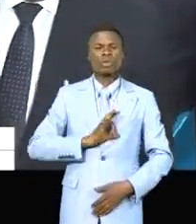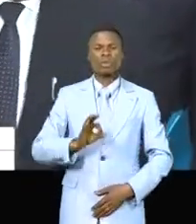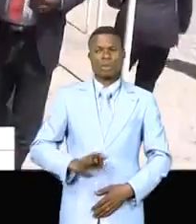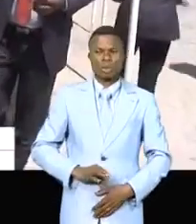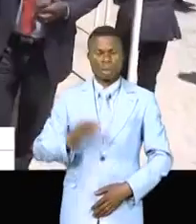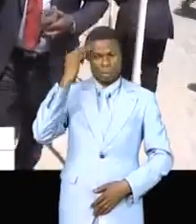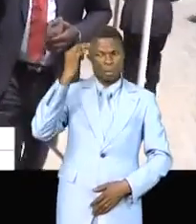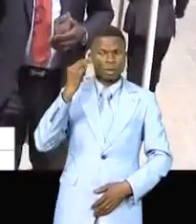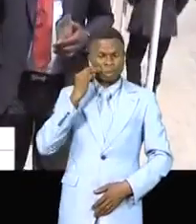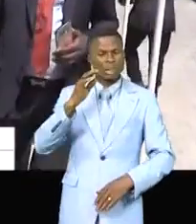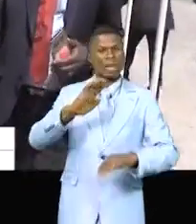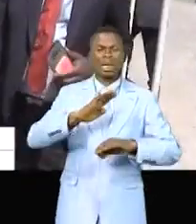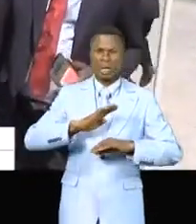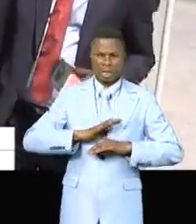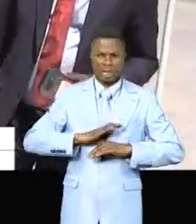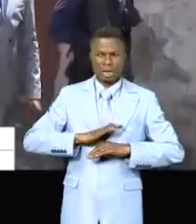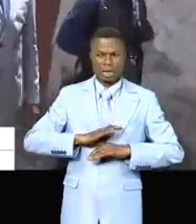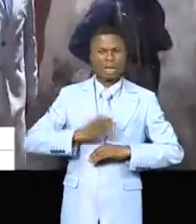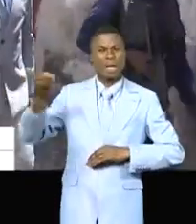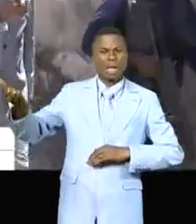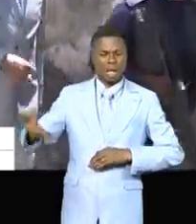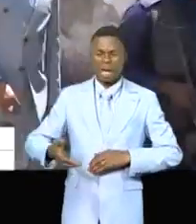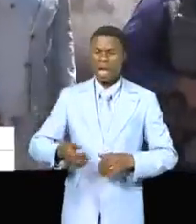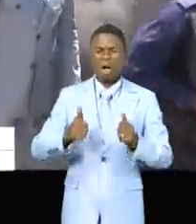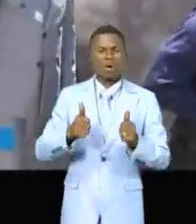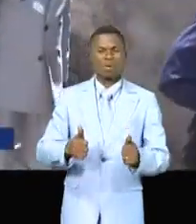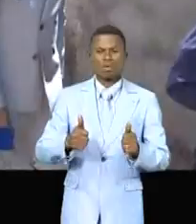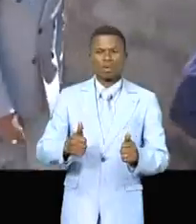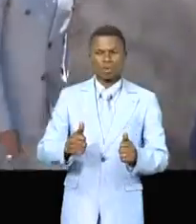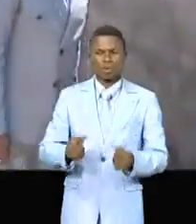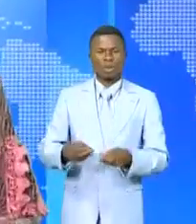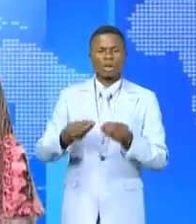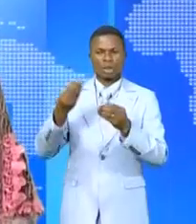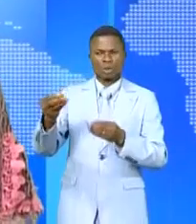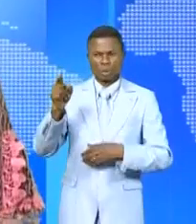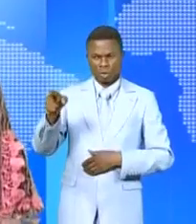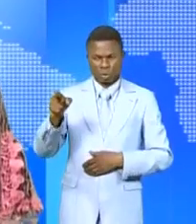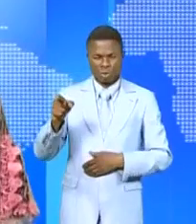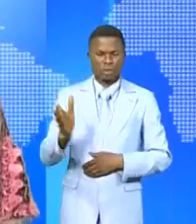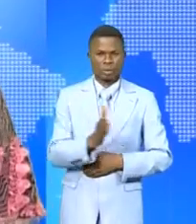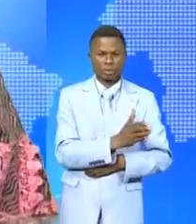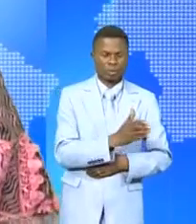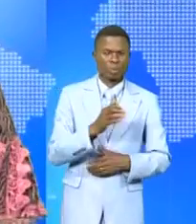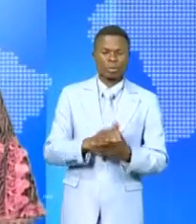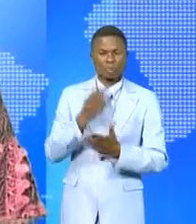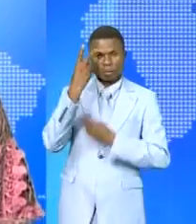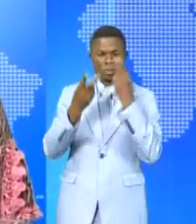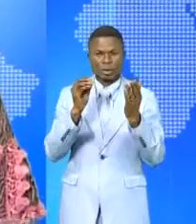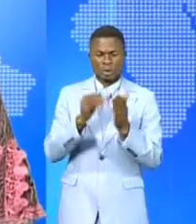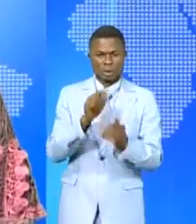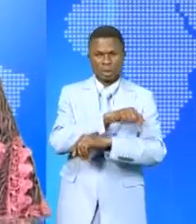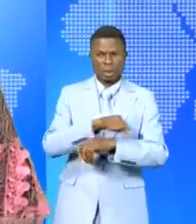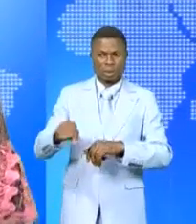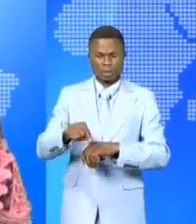Le ministre s'est dit satisfait de l'accueil enthousiaste lui réservé. Une autre visite dans les bureaux